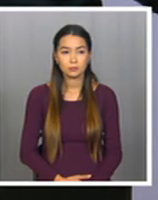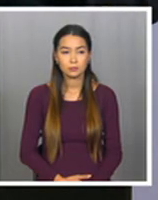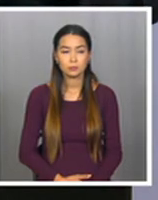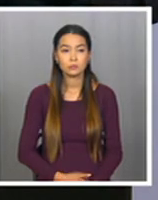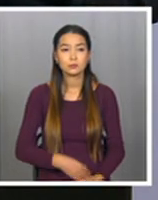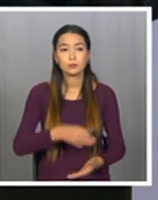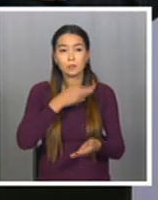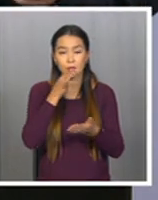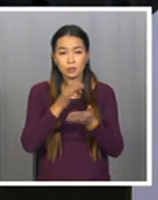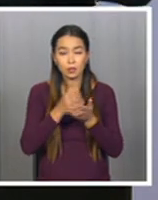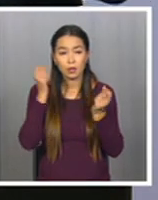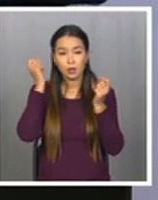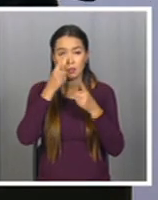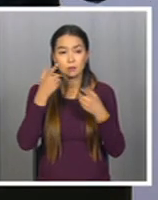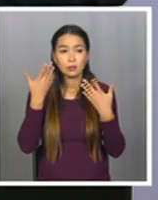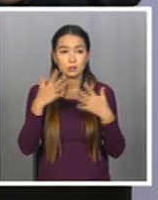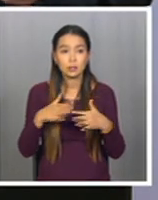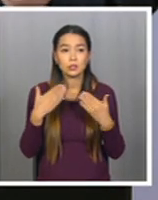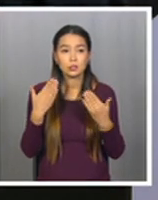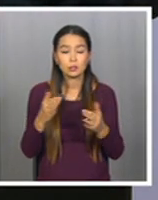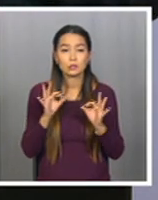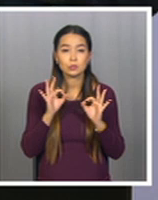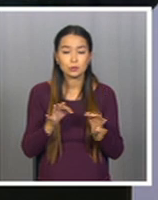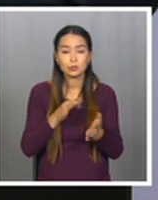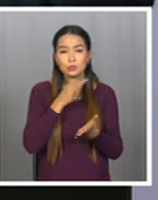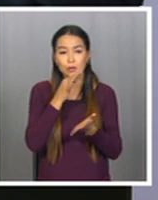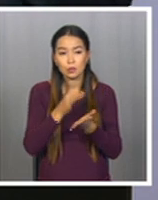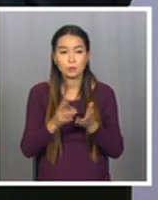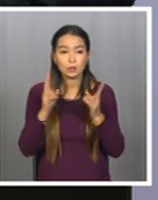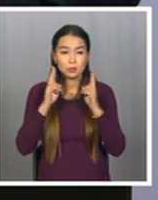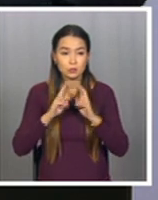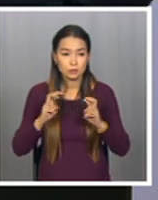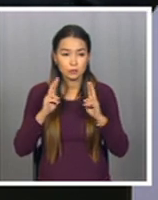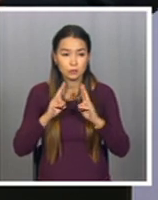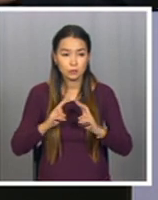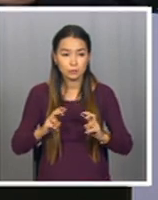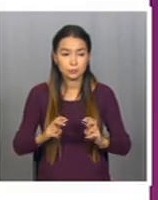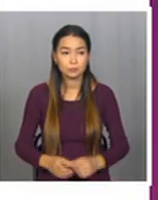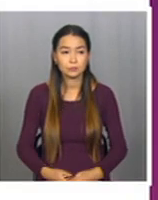Жауаптарымызды анықтап алған болсақ, онда дұрыс жауаптарға назар аударайық.